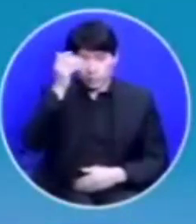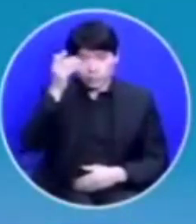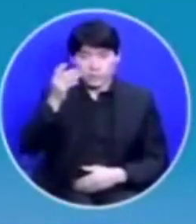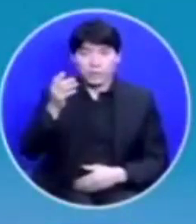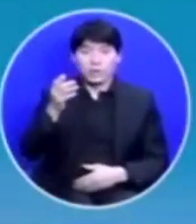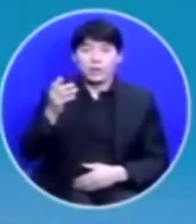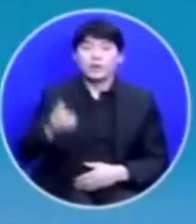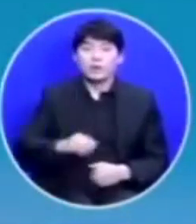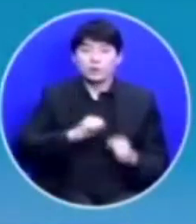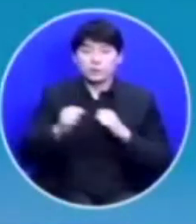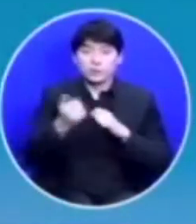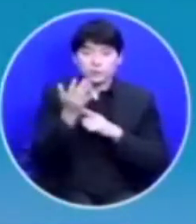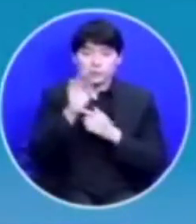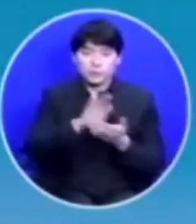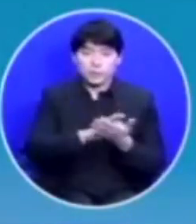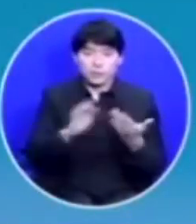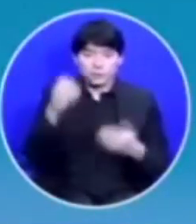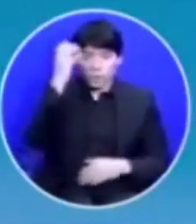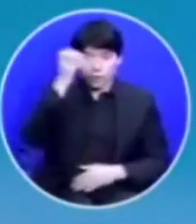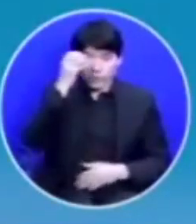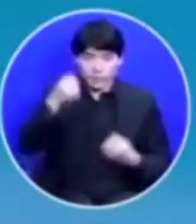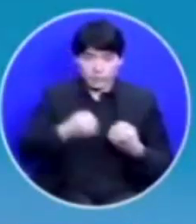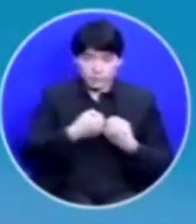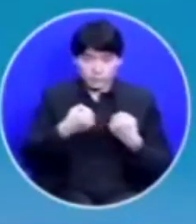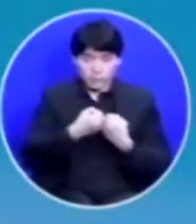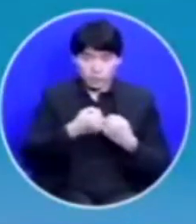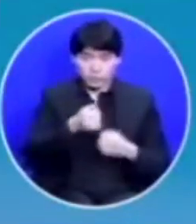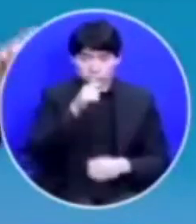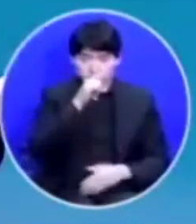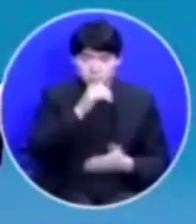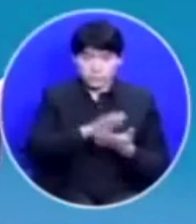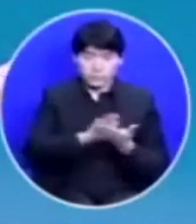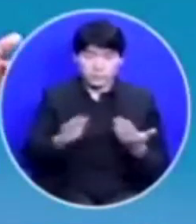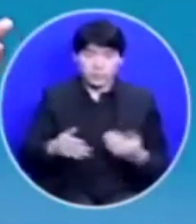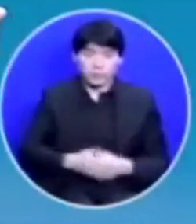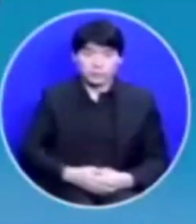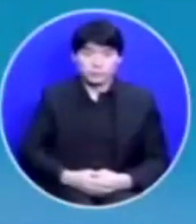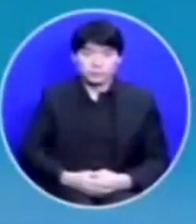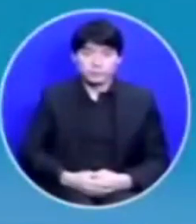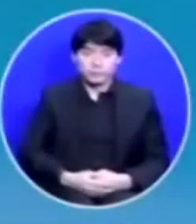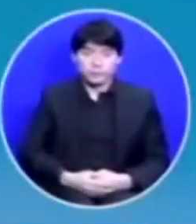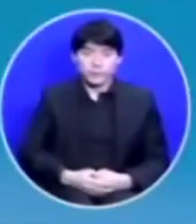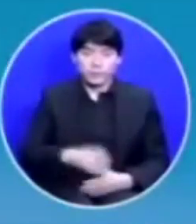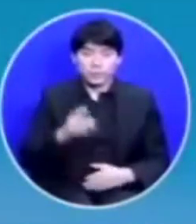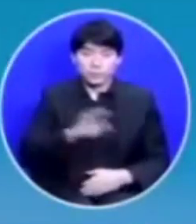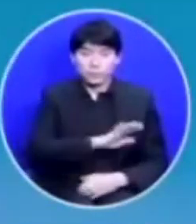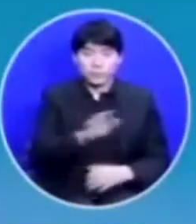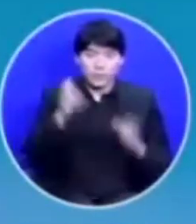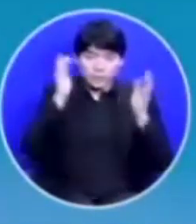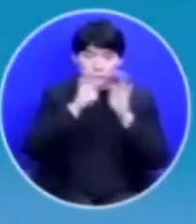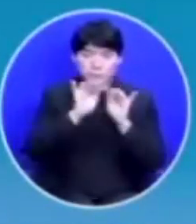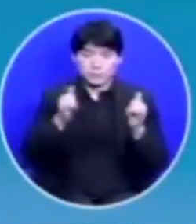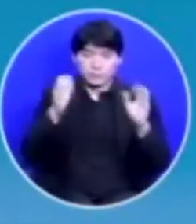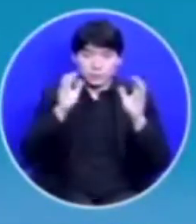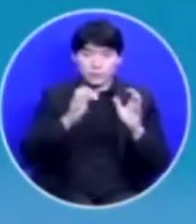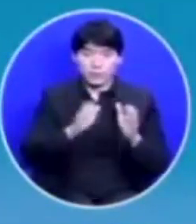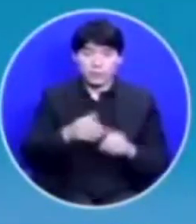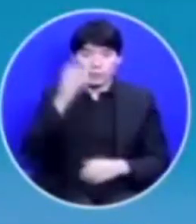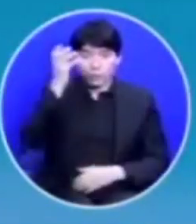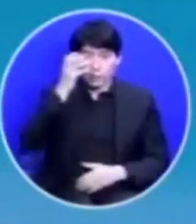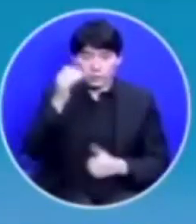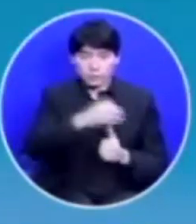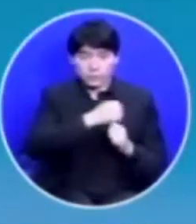입니다 아이들은 우리의 아이들은 지금 대부분 세상에 영의 사로잡혀 있습니다